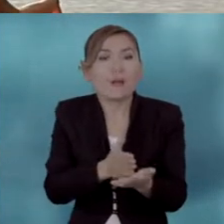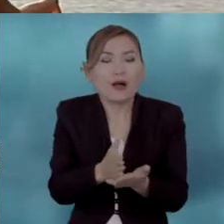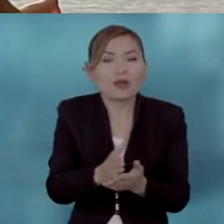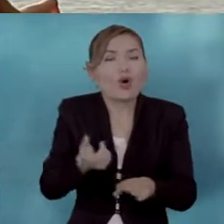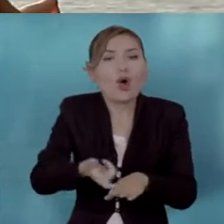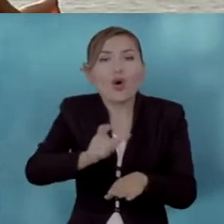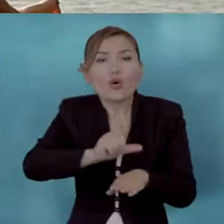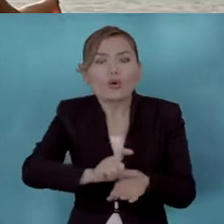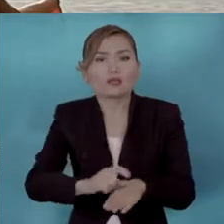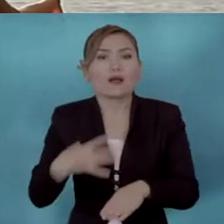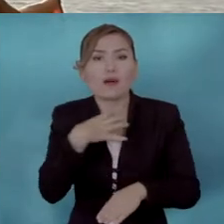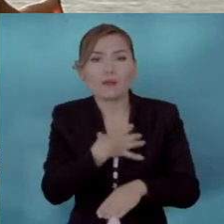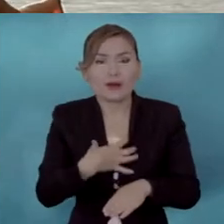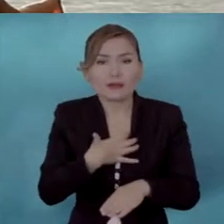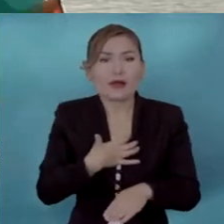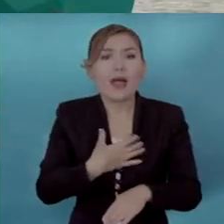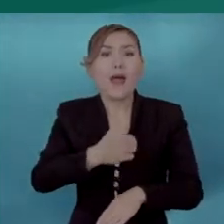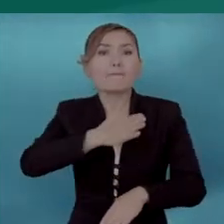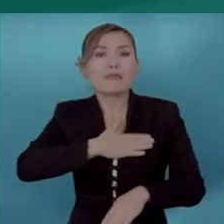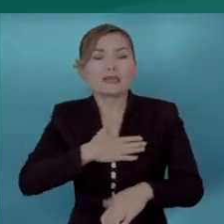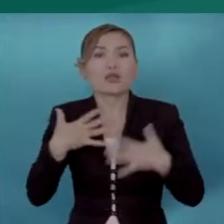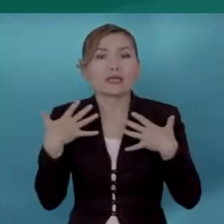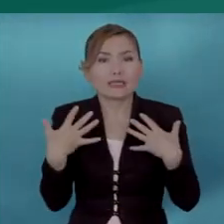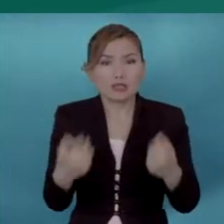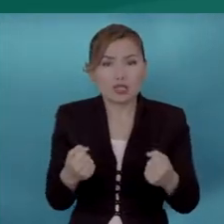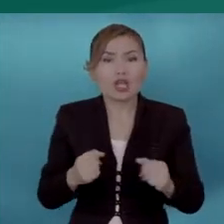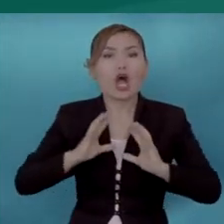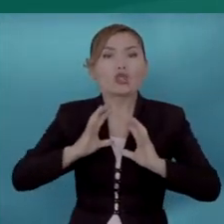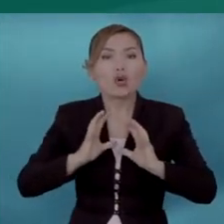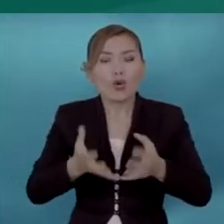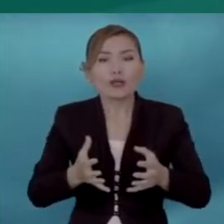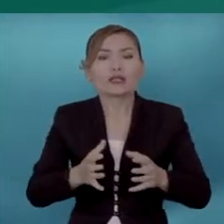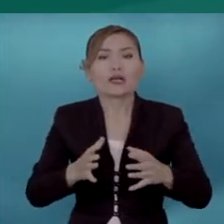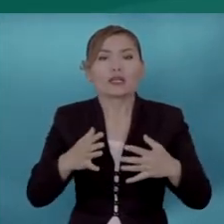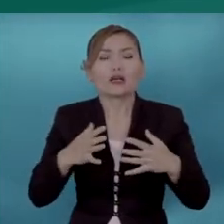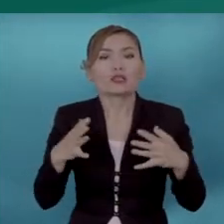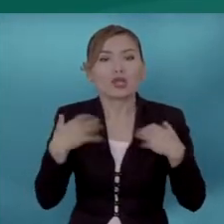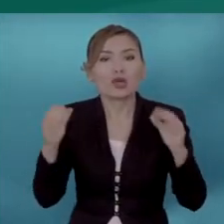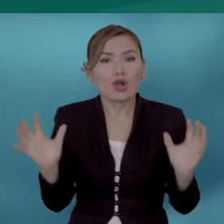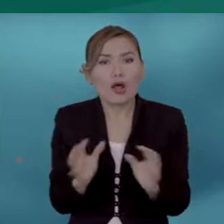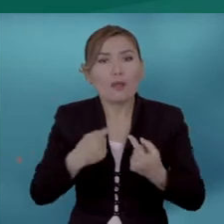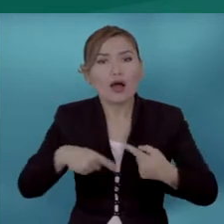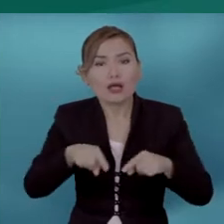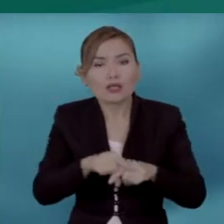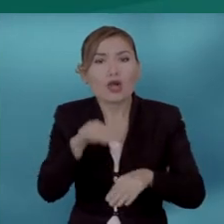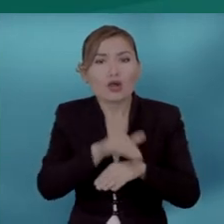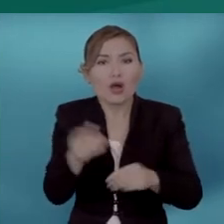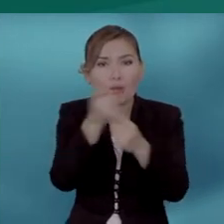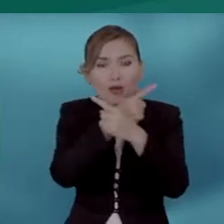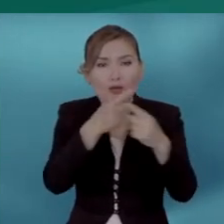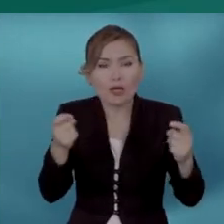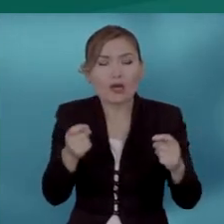аса маңызды көрсеткіштердің бірі менталдық денсаулық. Дүниежүзілік денсаулық сақтау ұйымының анықтауынша, бұл